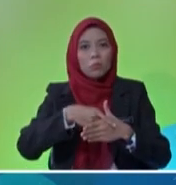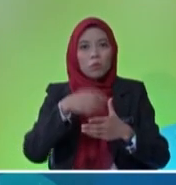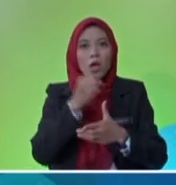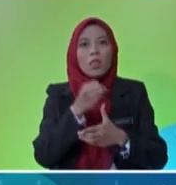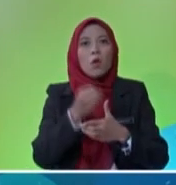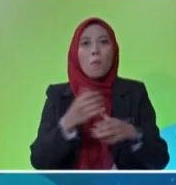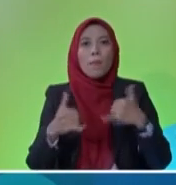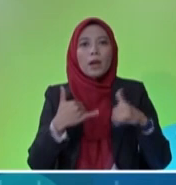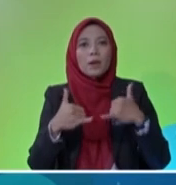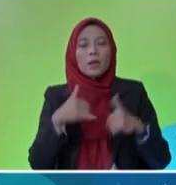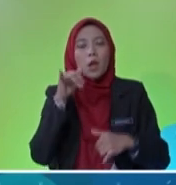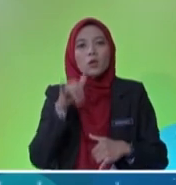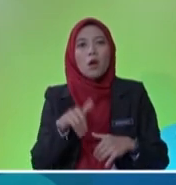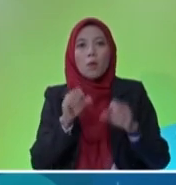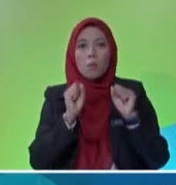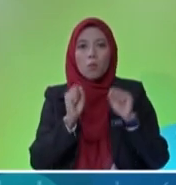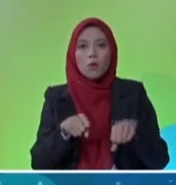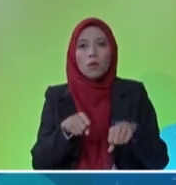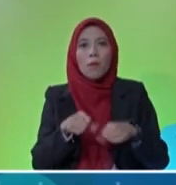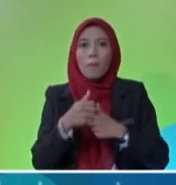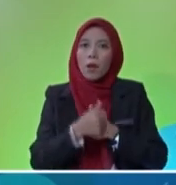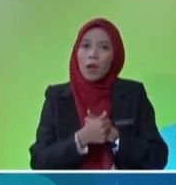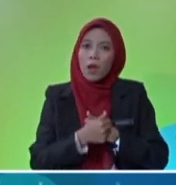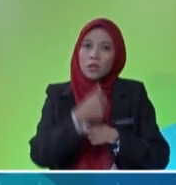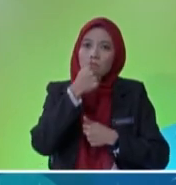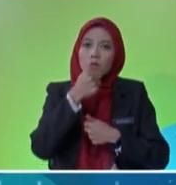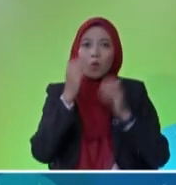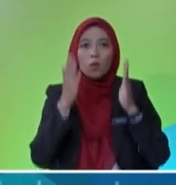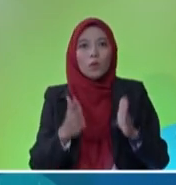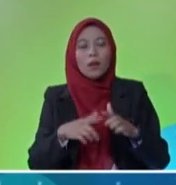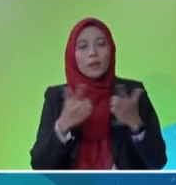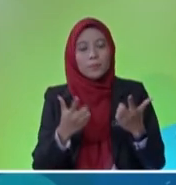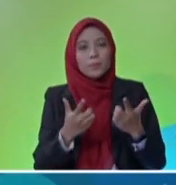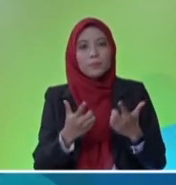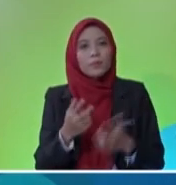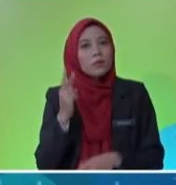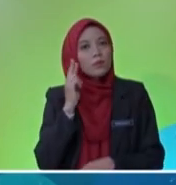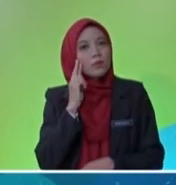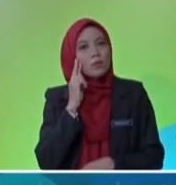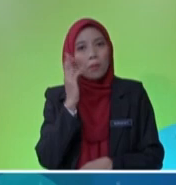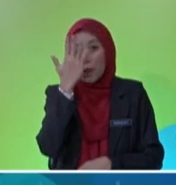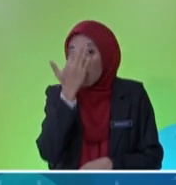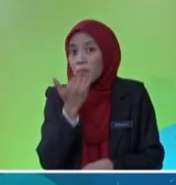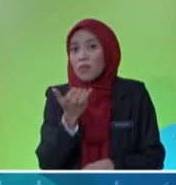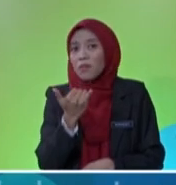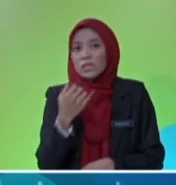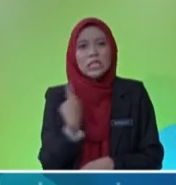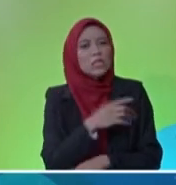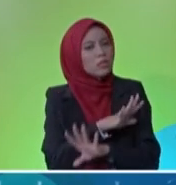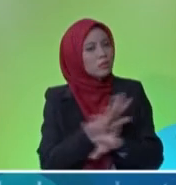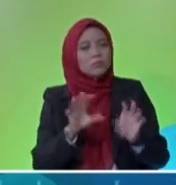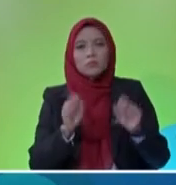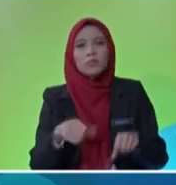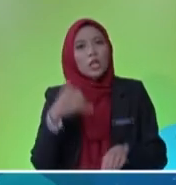cranya boleh mengalihkan yang orang lain rapi akui mengaku tak kita tidak boleh membuat panggilan